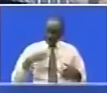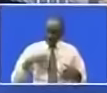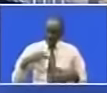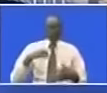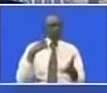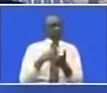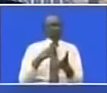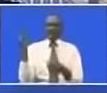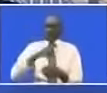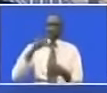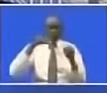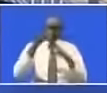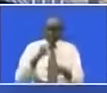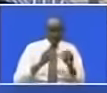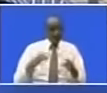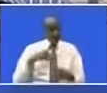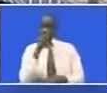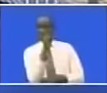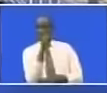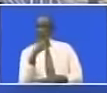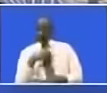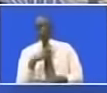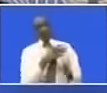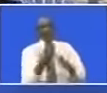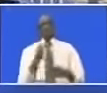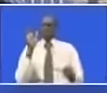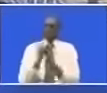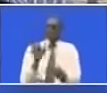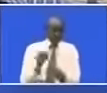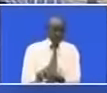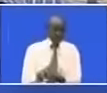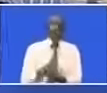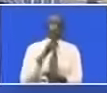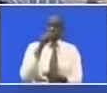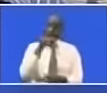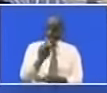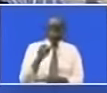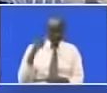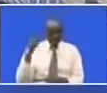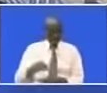walihusiki kabisa kupiga kura hapa, lakini tumewaona kwamba wameletwa wengi sana, na kwa hivyo wameingia